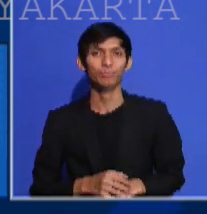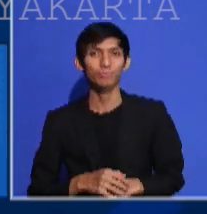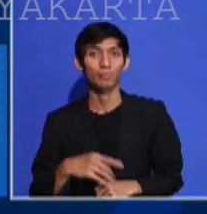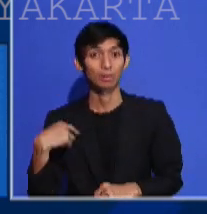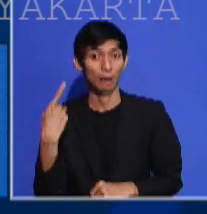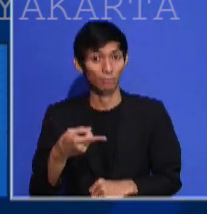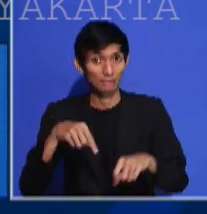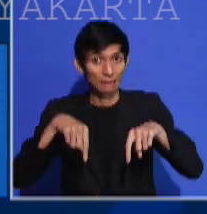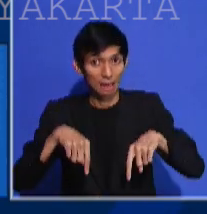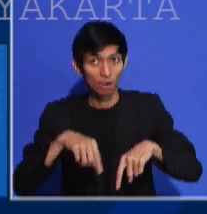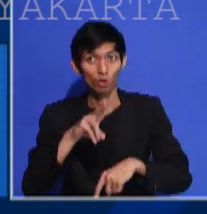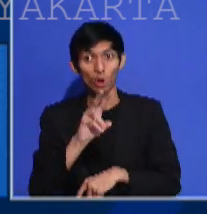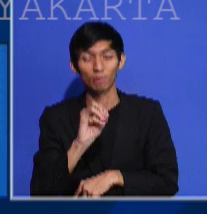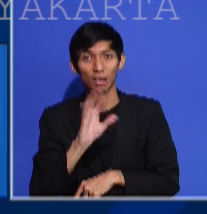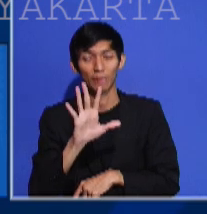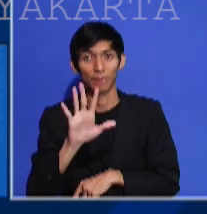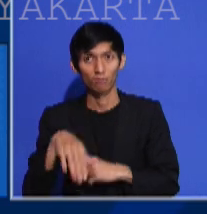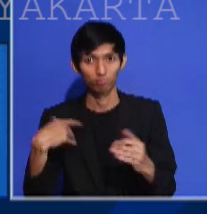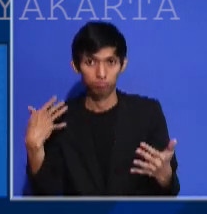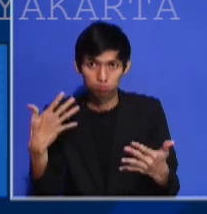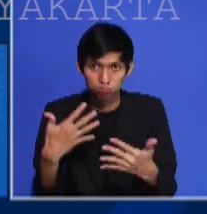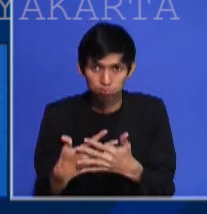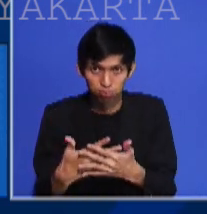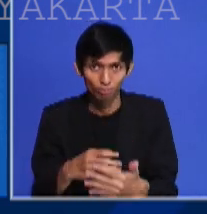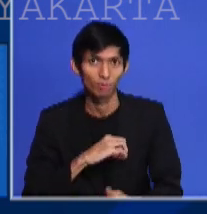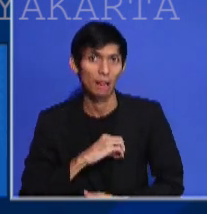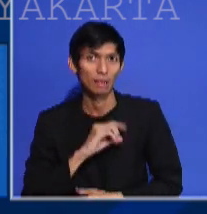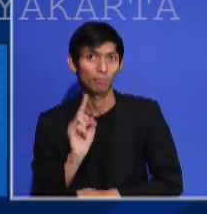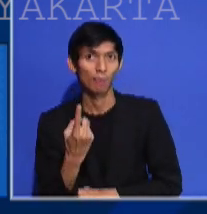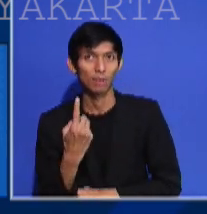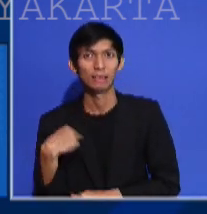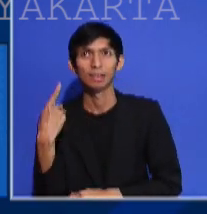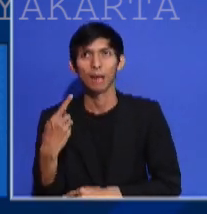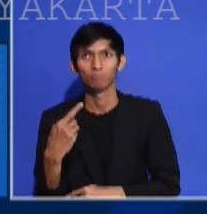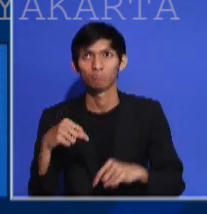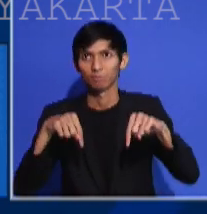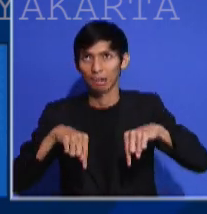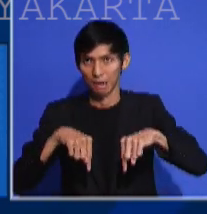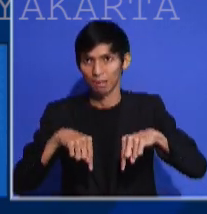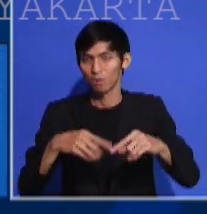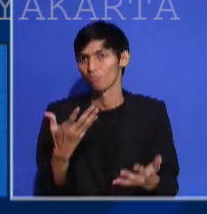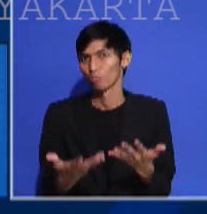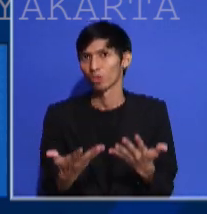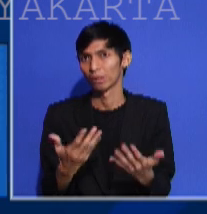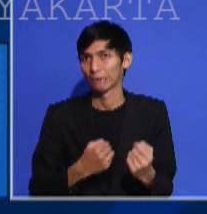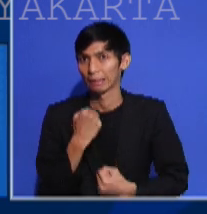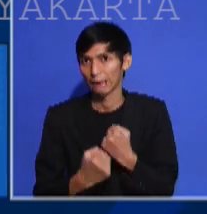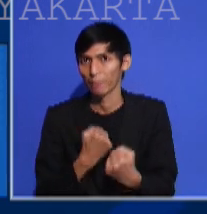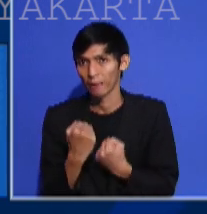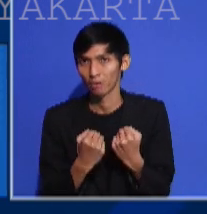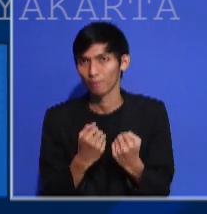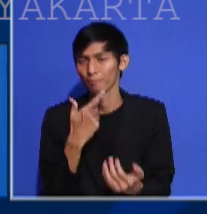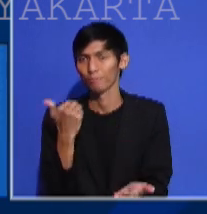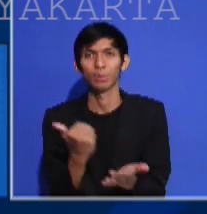9 tahun begitu ya dari medali pertama sampai sekarang bisa diceritakan juga mungkin e jatuh bangunnya pada saat eh